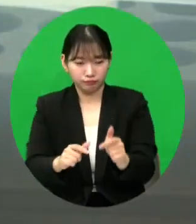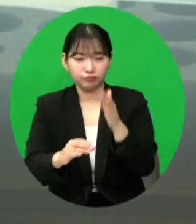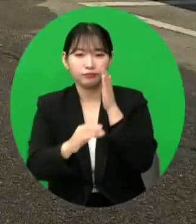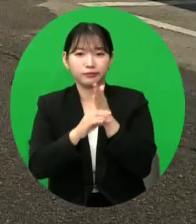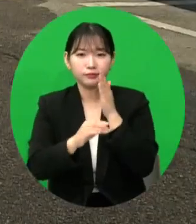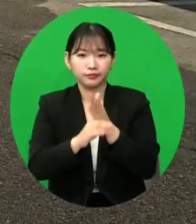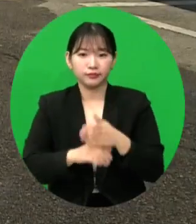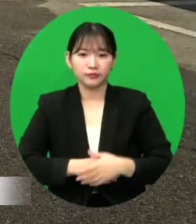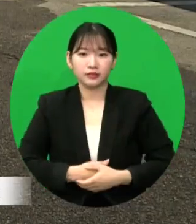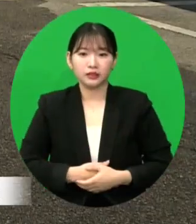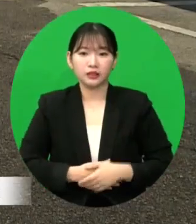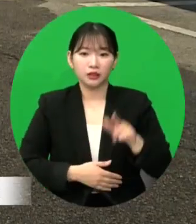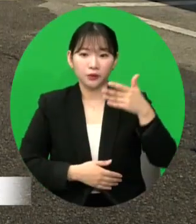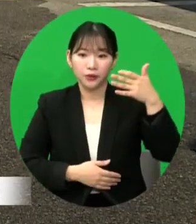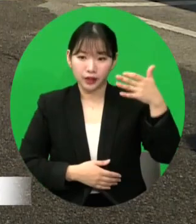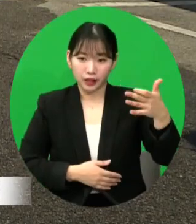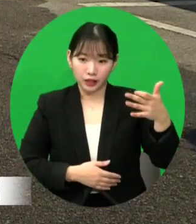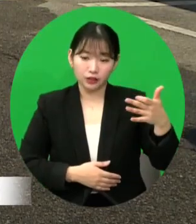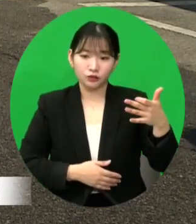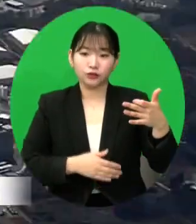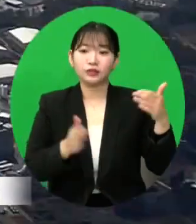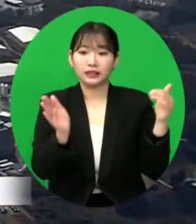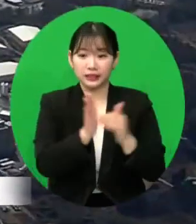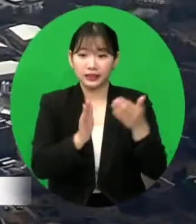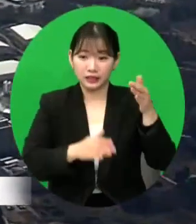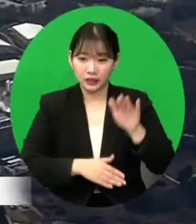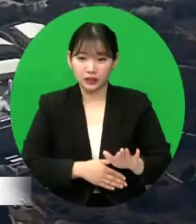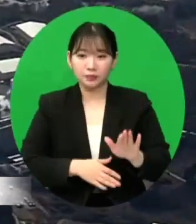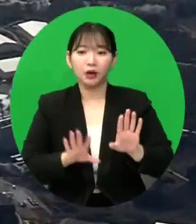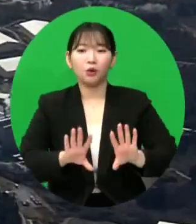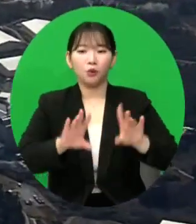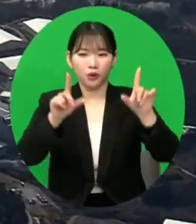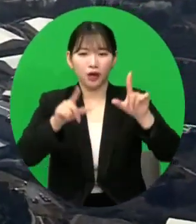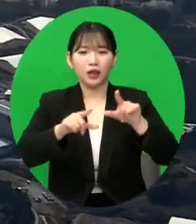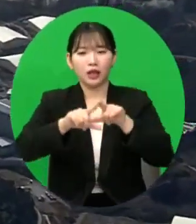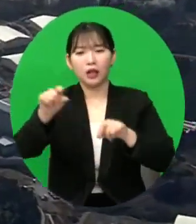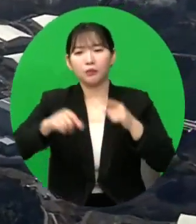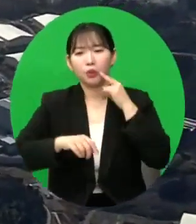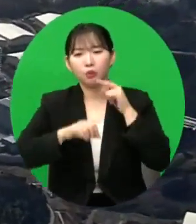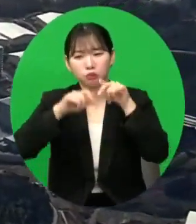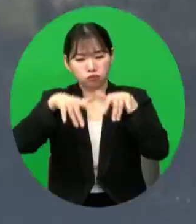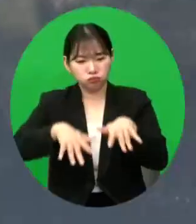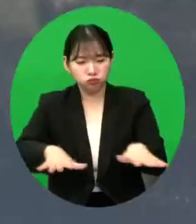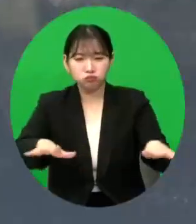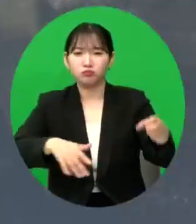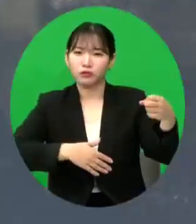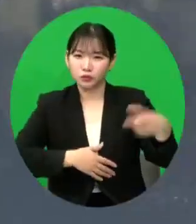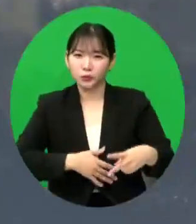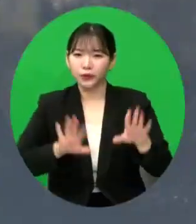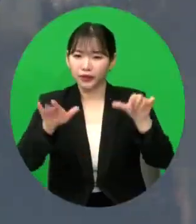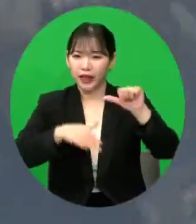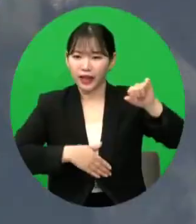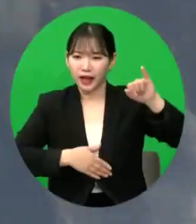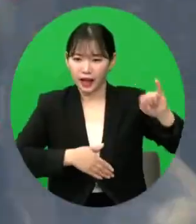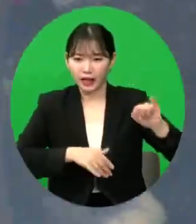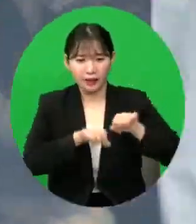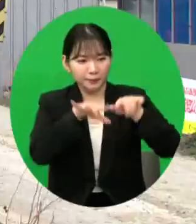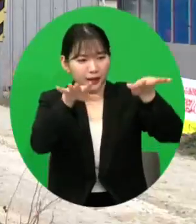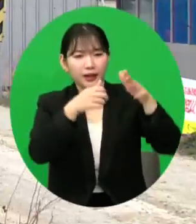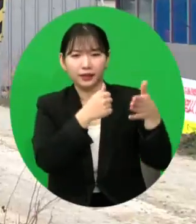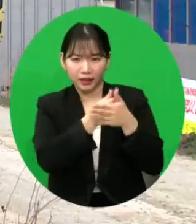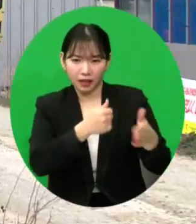있습니다. 코로나19로부터 벗어나긴 했지만 2023년은 후쿠시마 원전 오염수 방류와 조류 인플루엔자